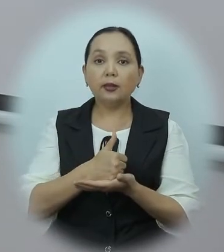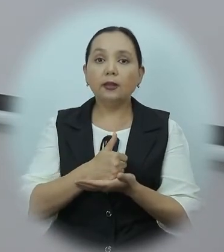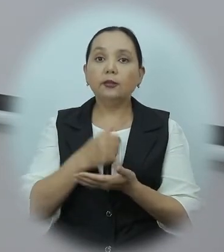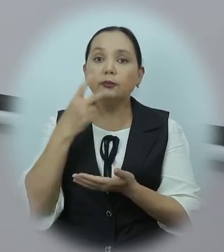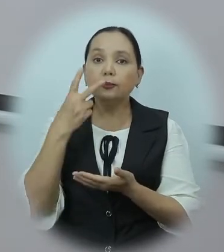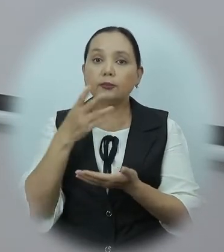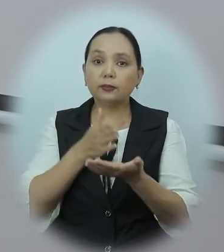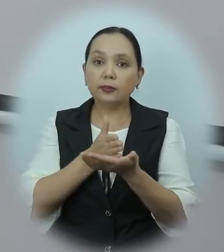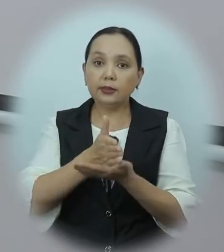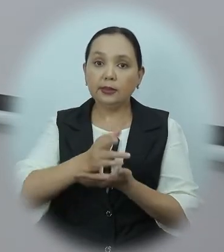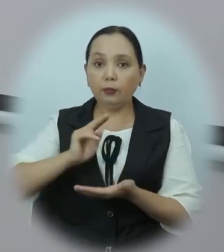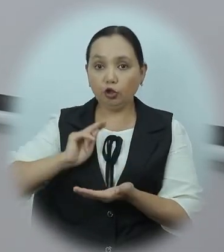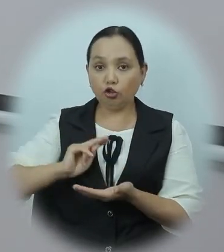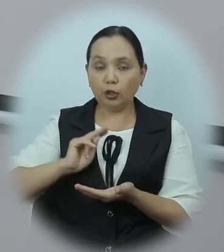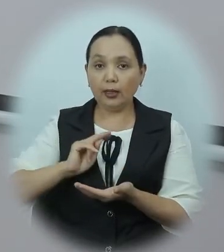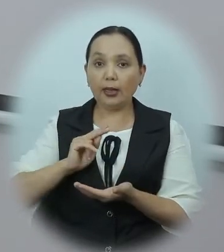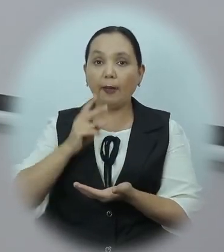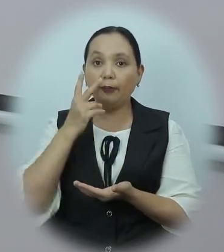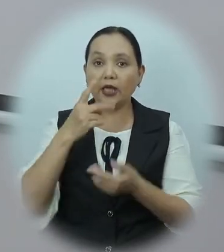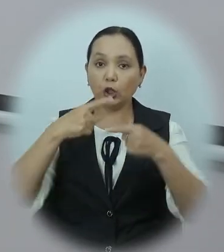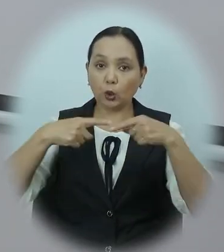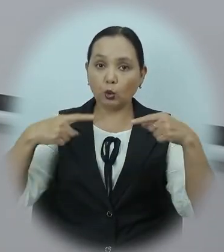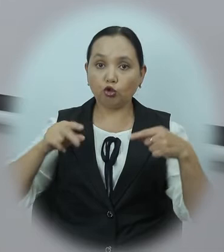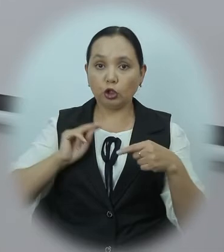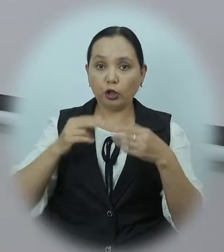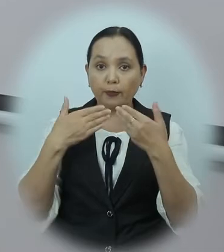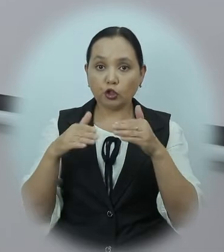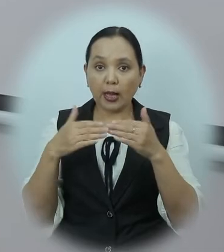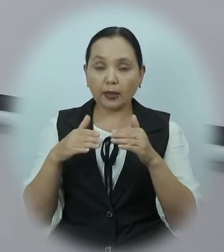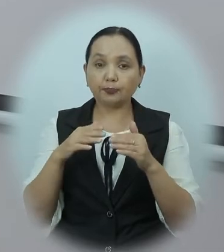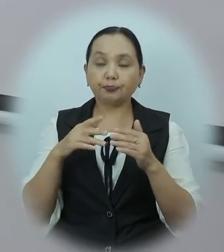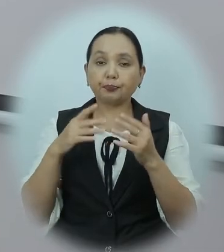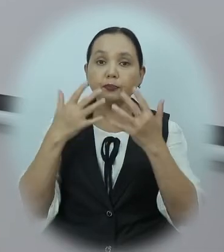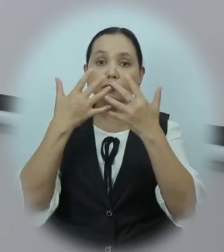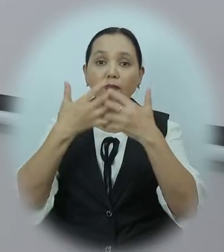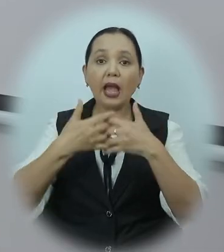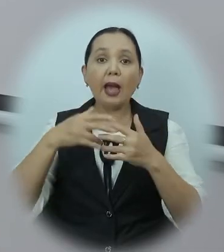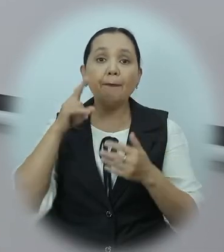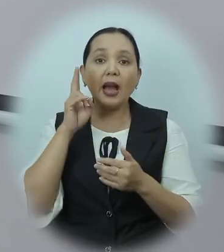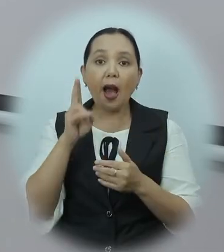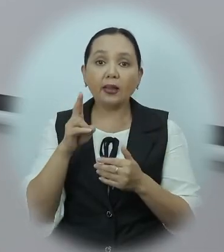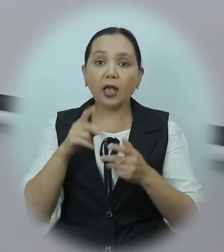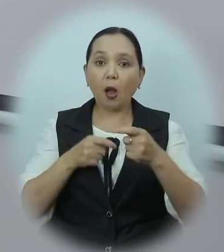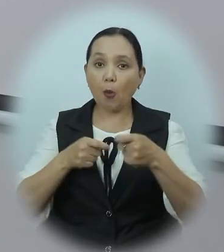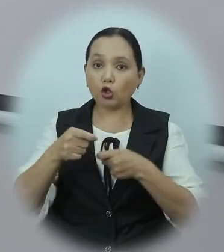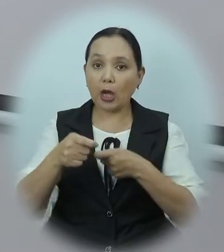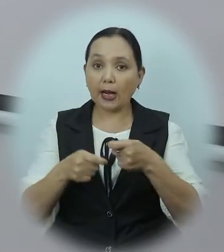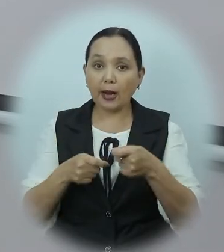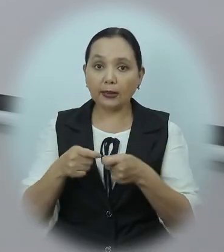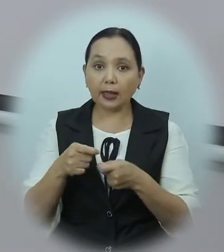ikki tizimda ishlaydi, ya'ni ikkita turda ishlab chiqariladi. Mexanik boshqariladigan